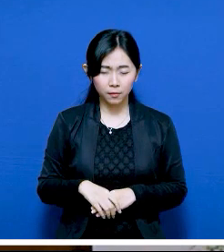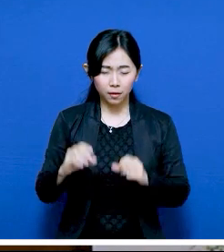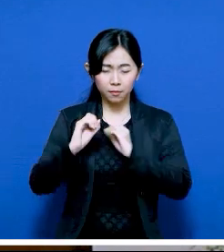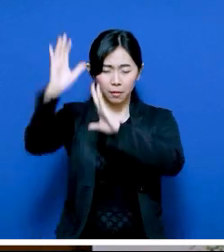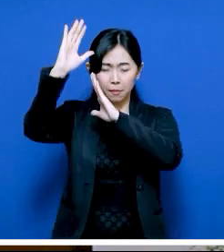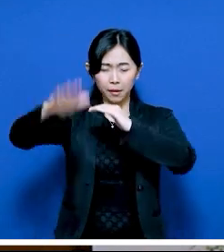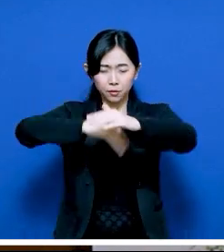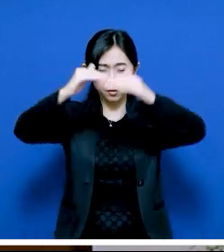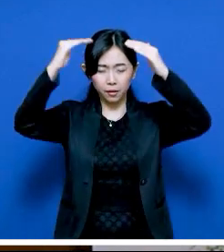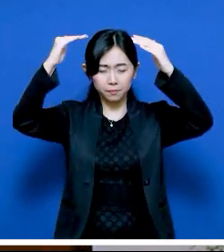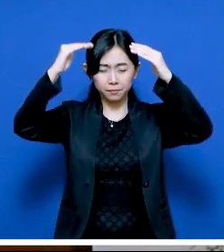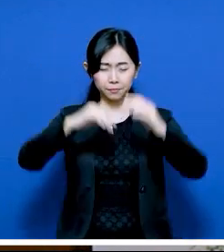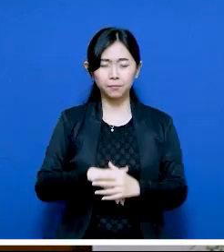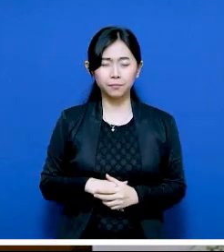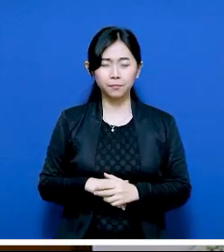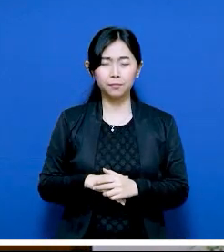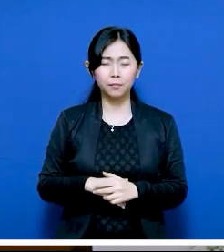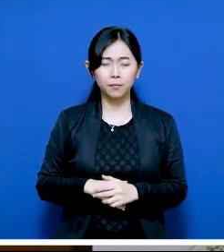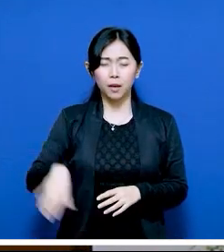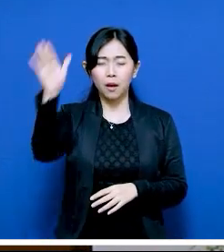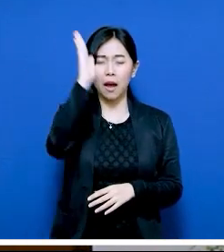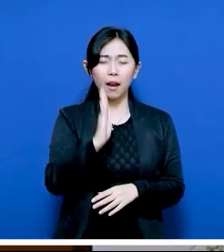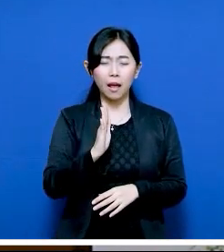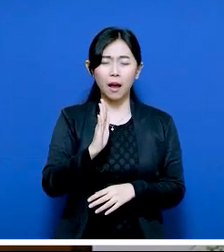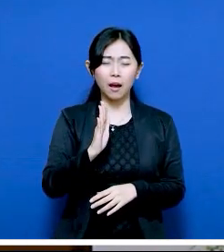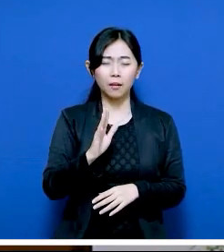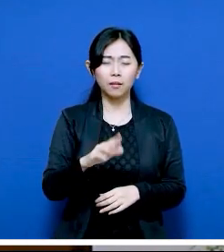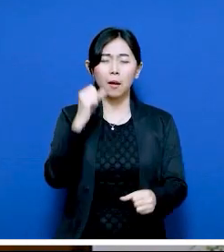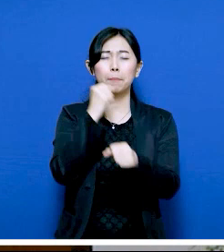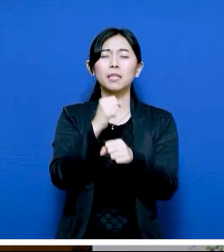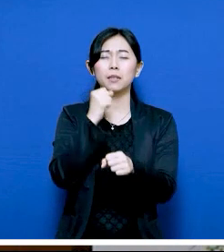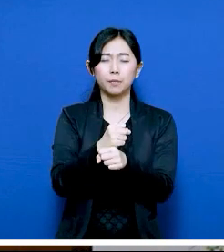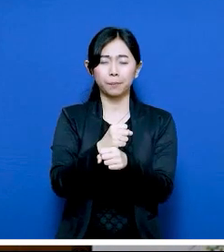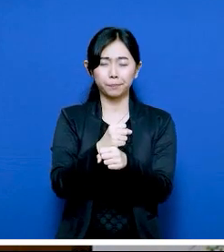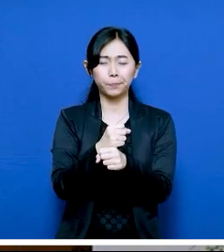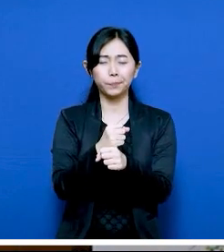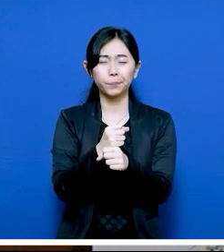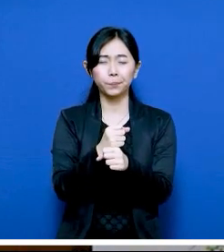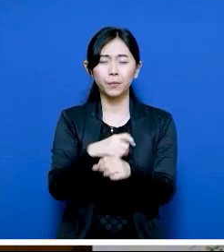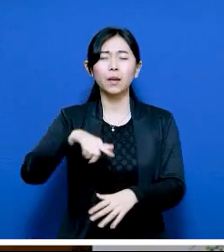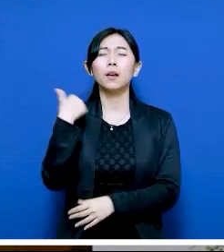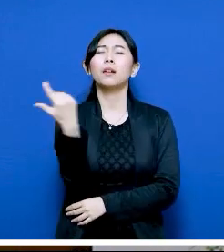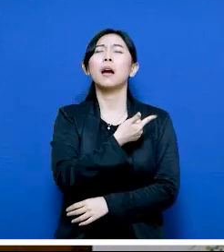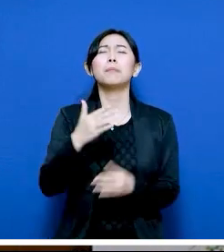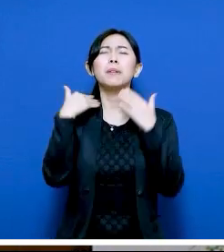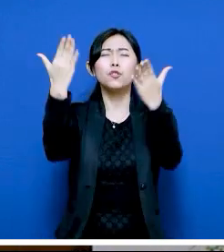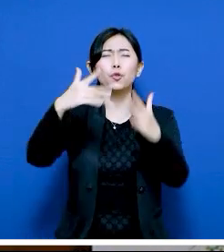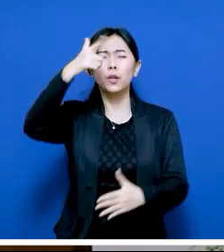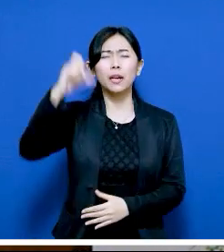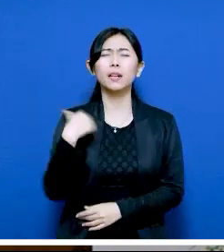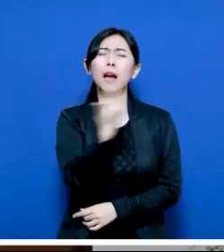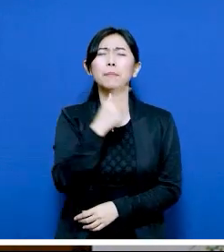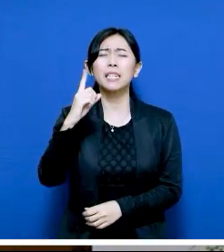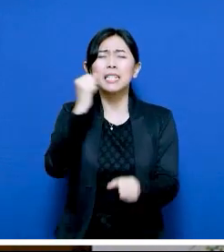Bapa di dalam surga, Allah Sang Pencipta, kami bersyukur karena kami